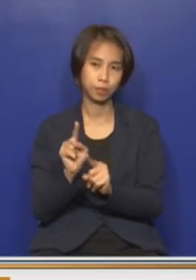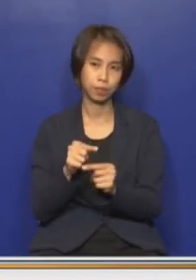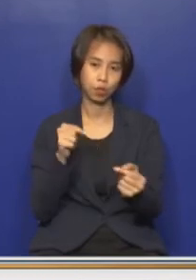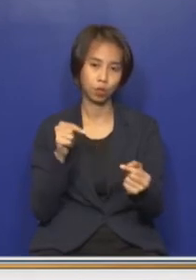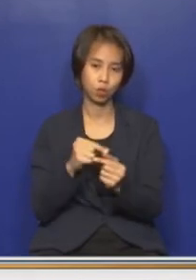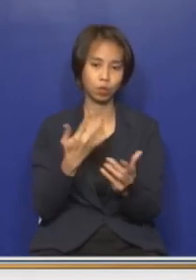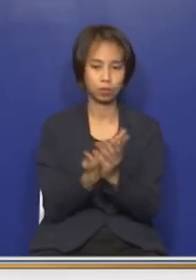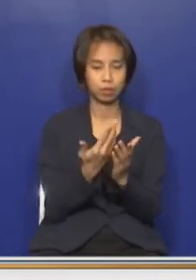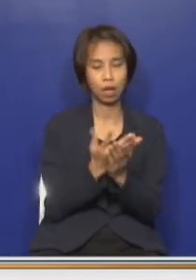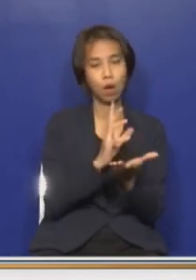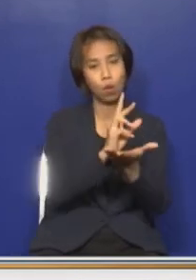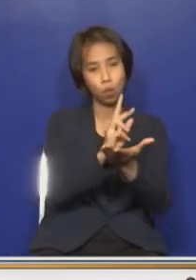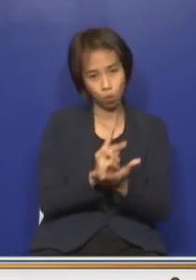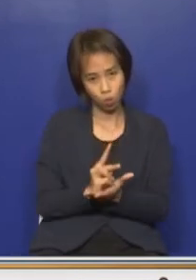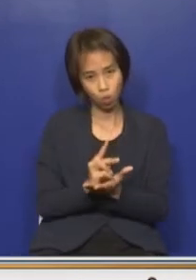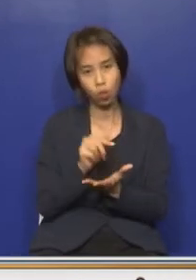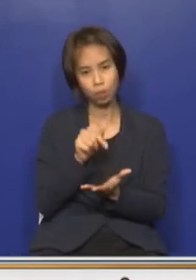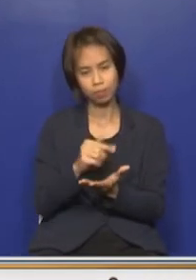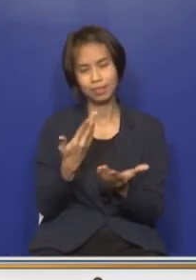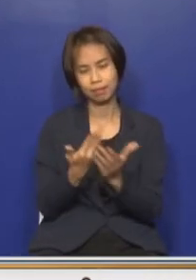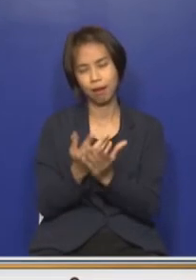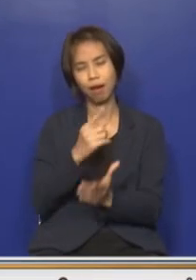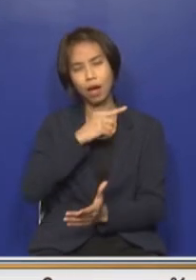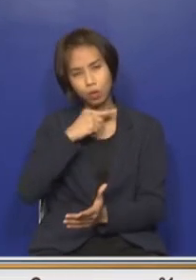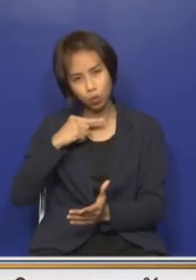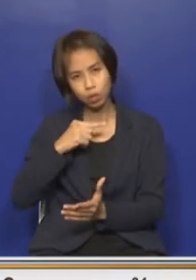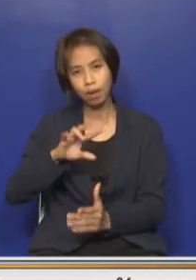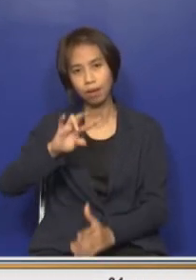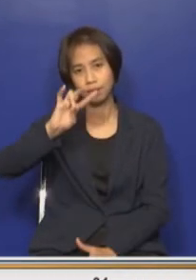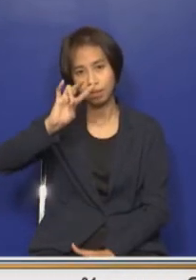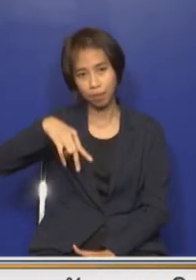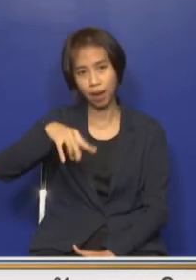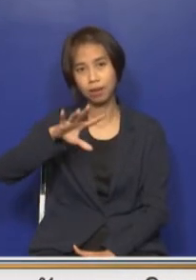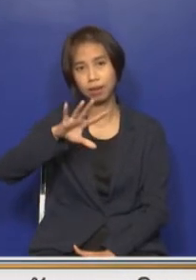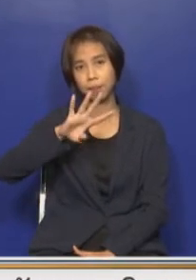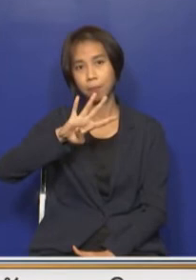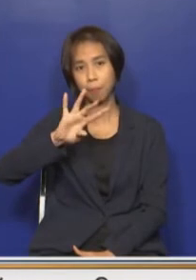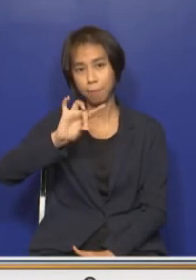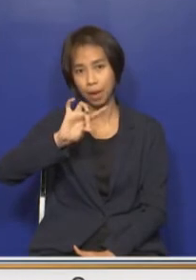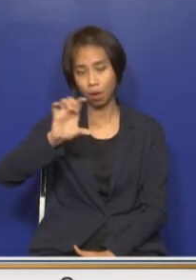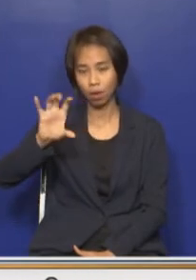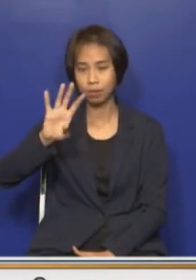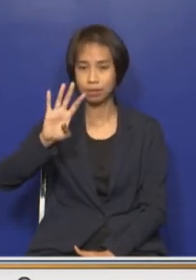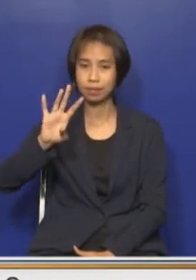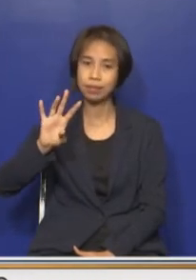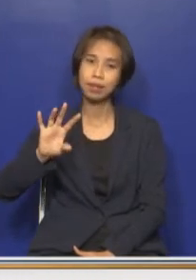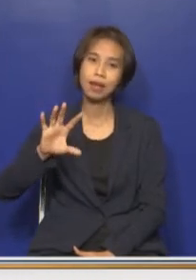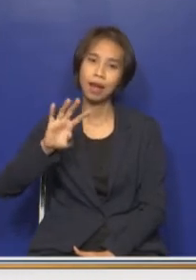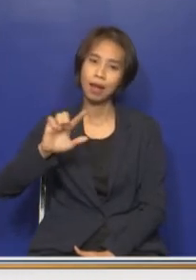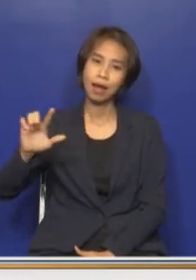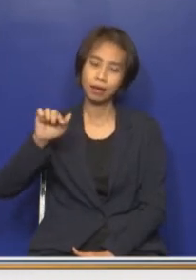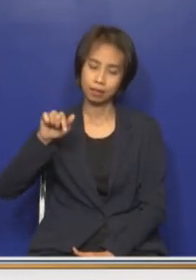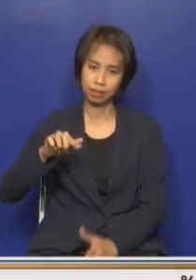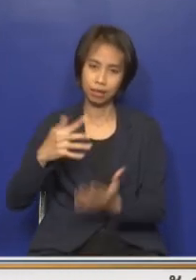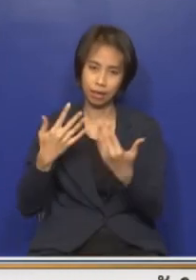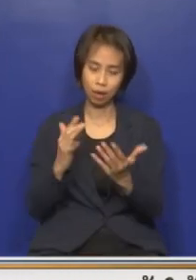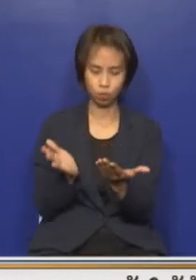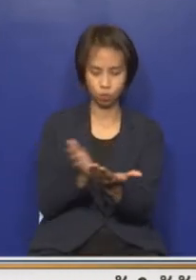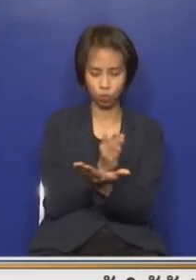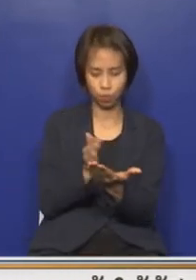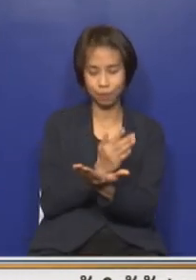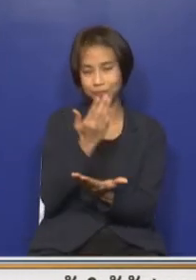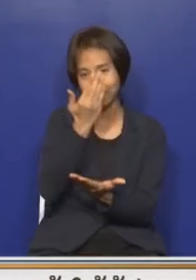งของการกู้ยืมเนี่ยมีการขาดทุน 7,480 ล้านแต่ถ้าเป็นหน้า7นะครับเซกเตอร์เ